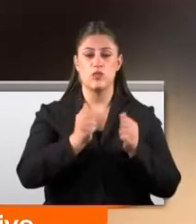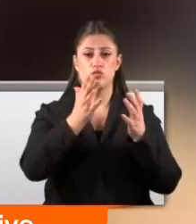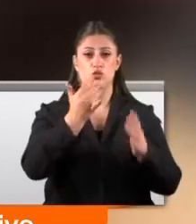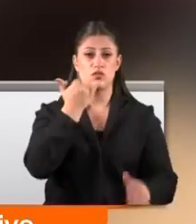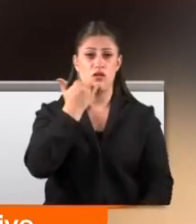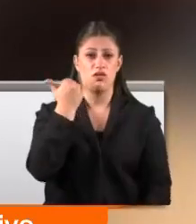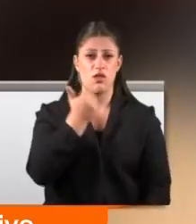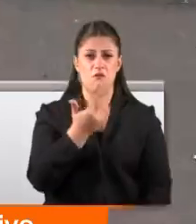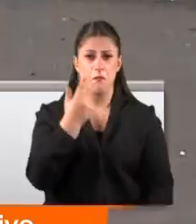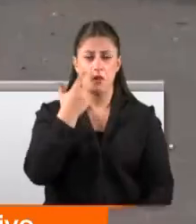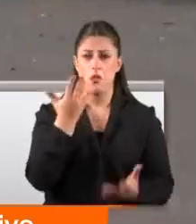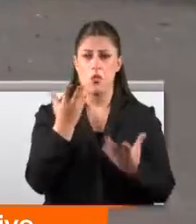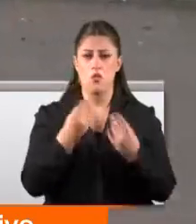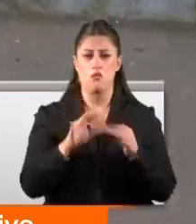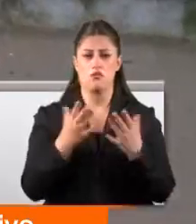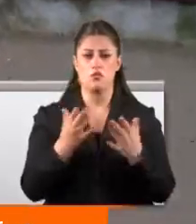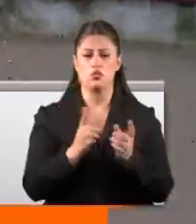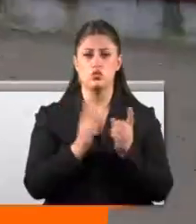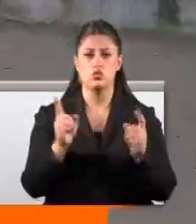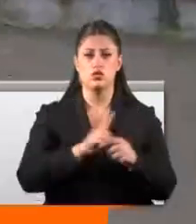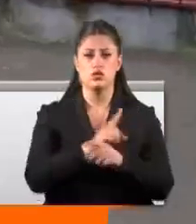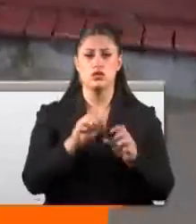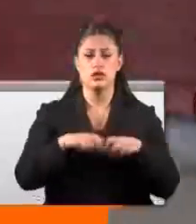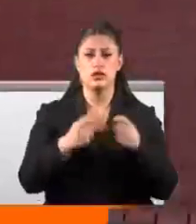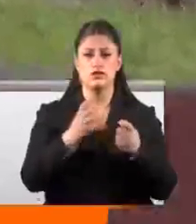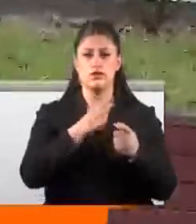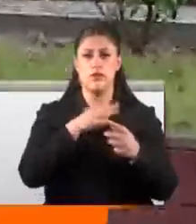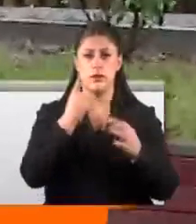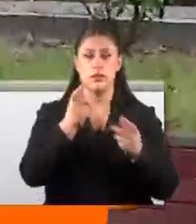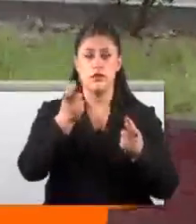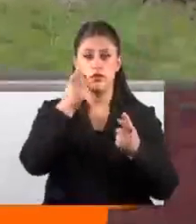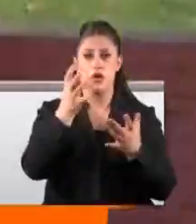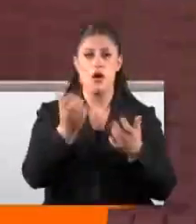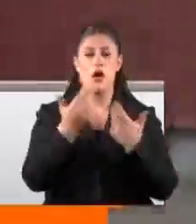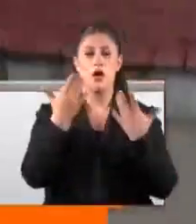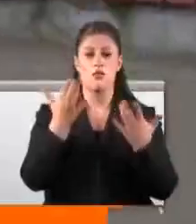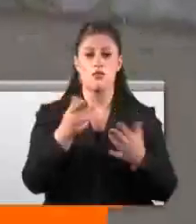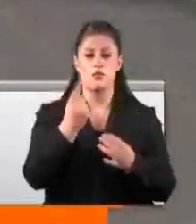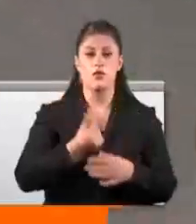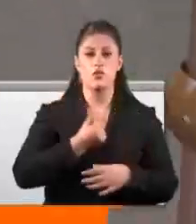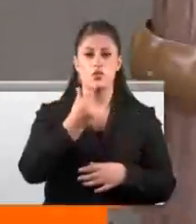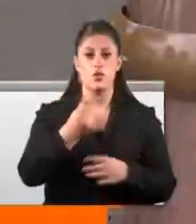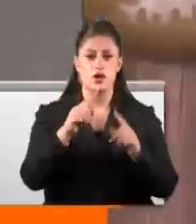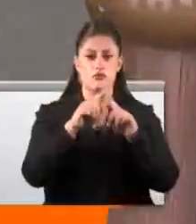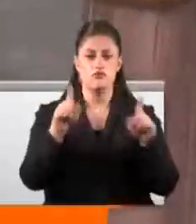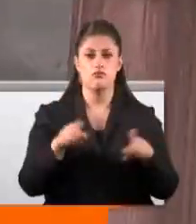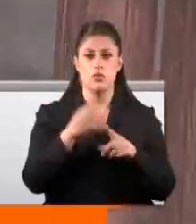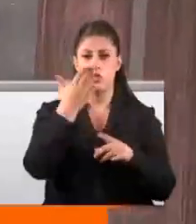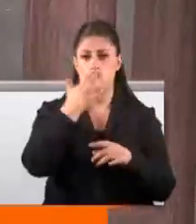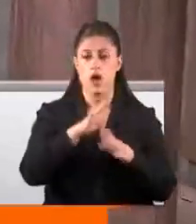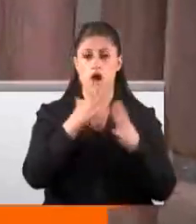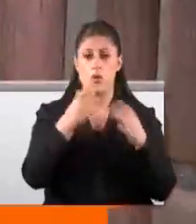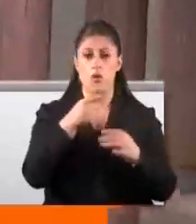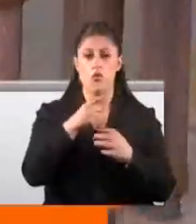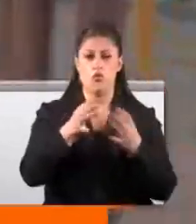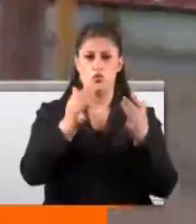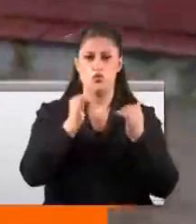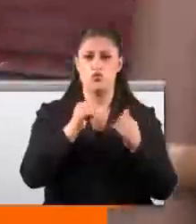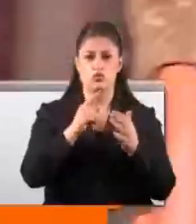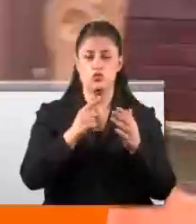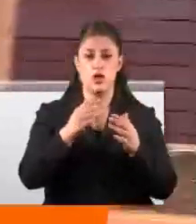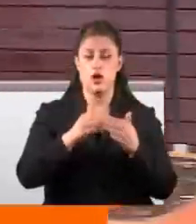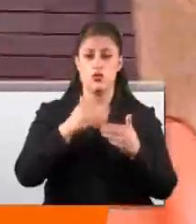bile gelmedi. Uzun zamandır kırıktı ve hiçbir önlem alınmamıştı. Bir uyarı tabelası dahi yoktu. Ancak o facianın